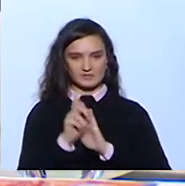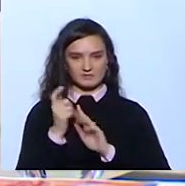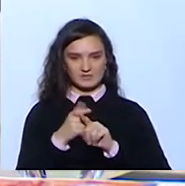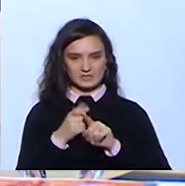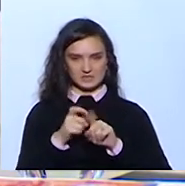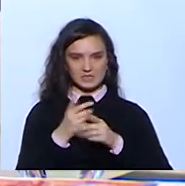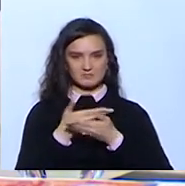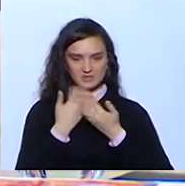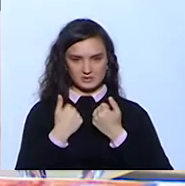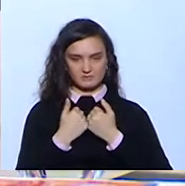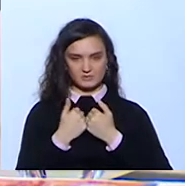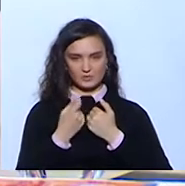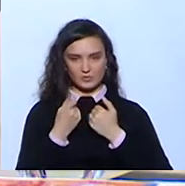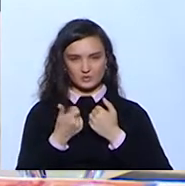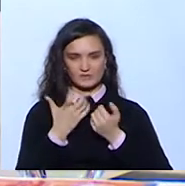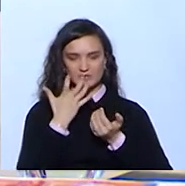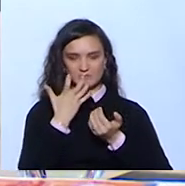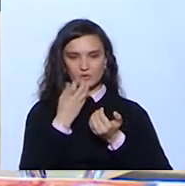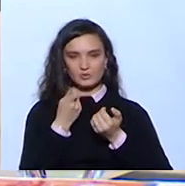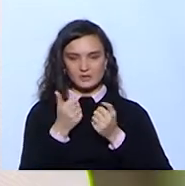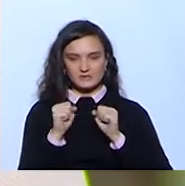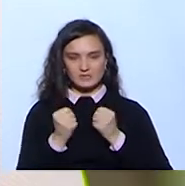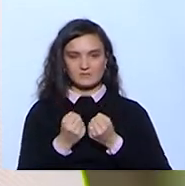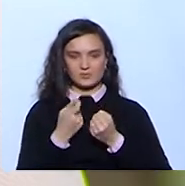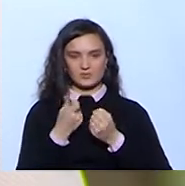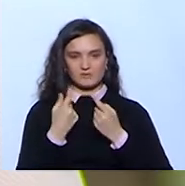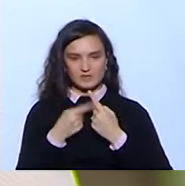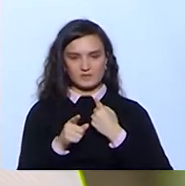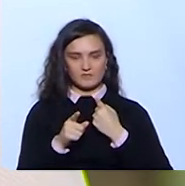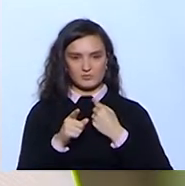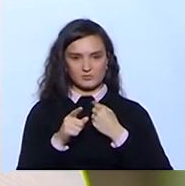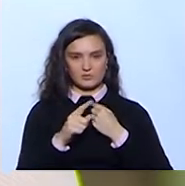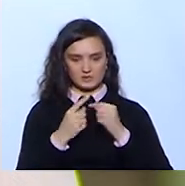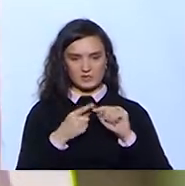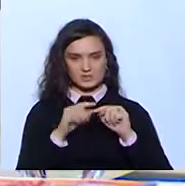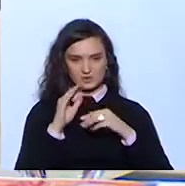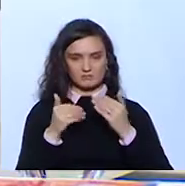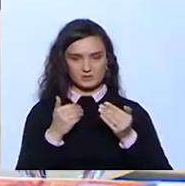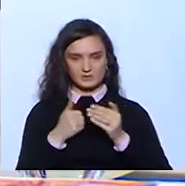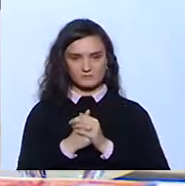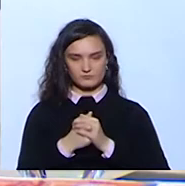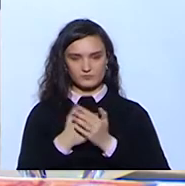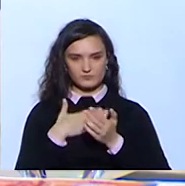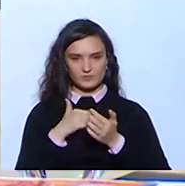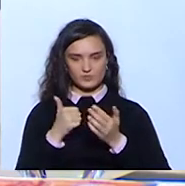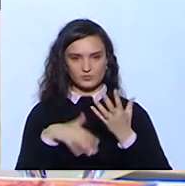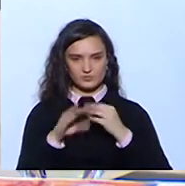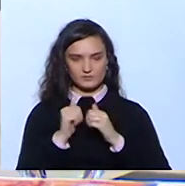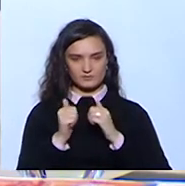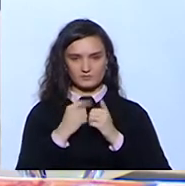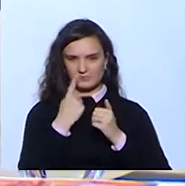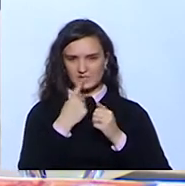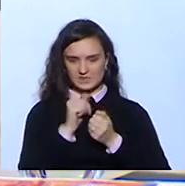ძალიან ძალიან მარტივად, ოდნავ თბილი, ოდნავ ცივი, ოდნავ განსხვავებული სტრუქტურები და ასე შემდეგ. ჩვენ როგორც ყოველთვის ესე